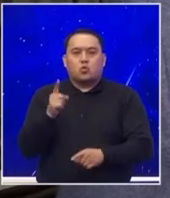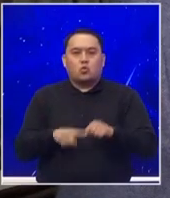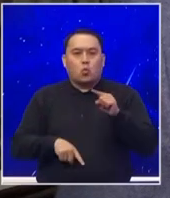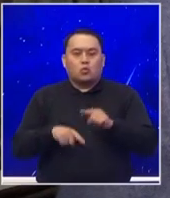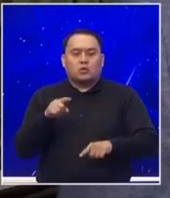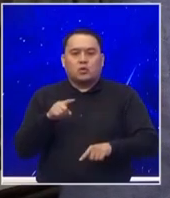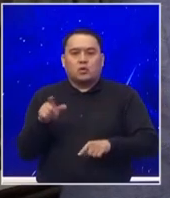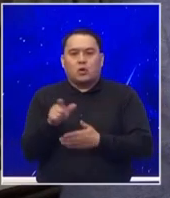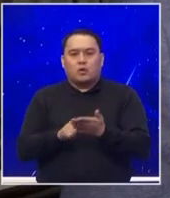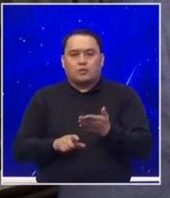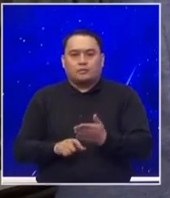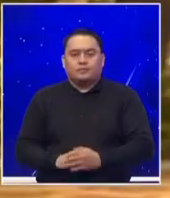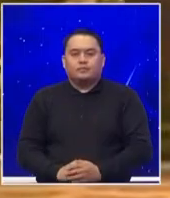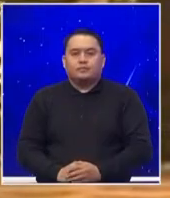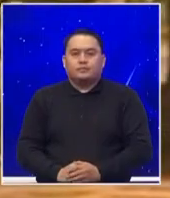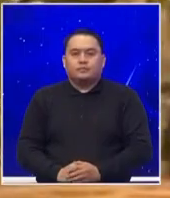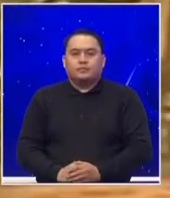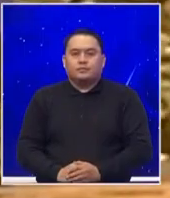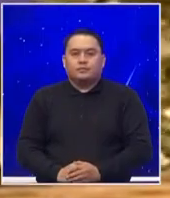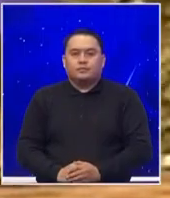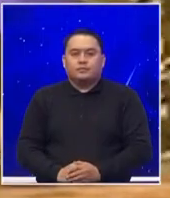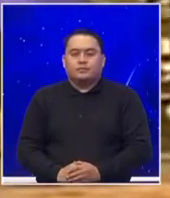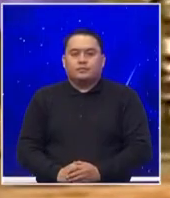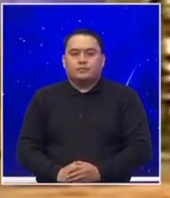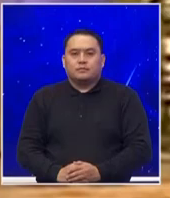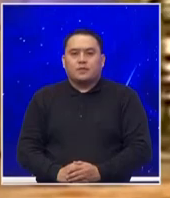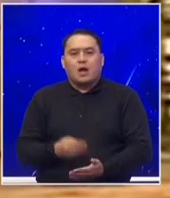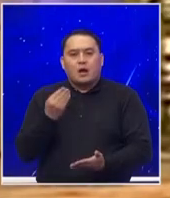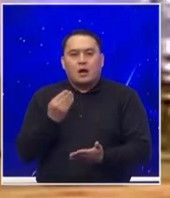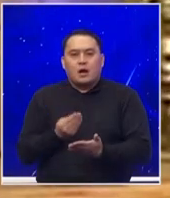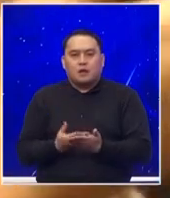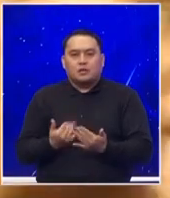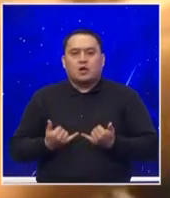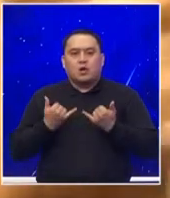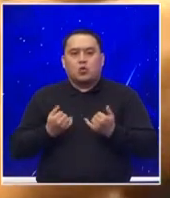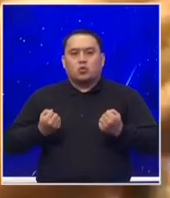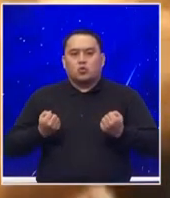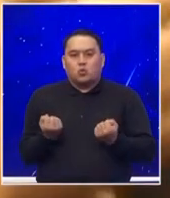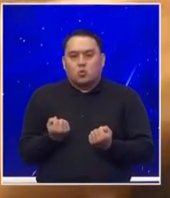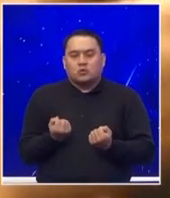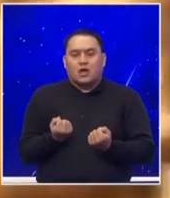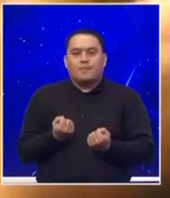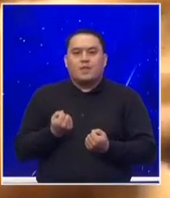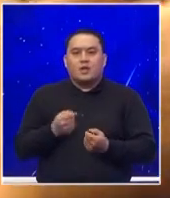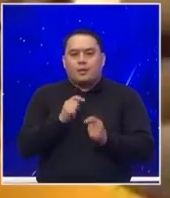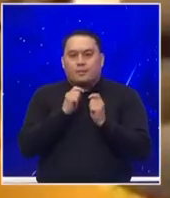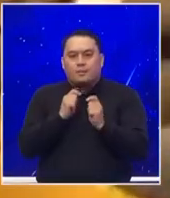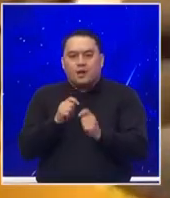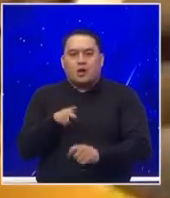өлеңдерді әкелген Қадыр Мырзалыұлы. Қазақтың қадірі қашанда қадірлі, ол достық, парасат орденінің